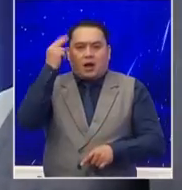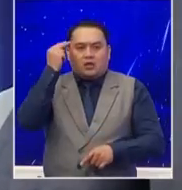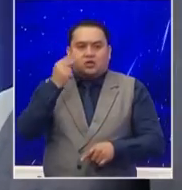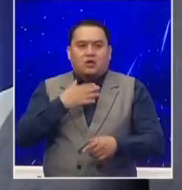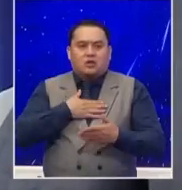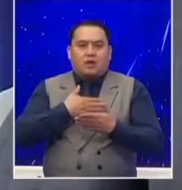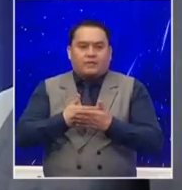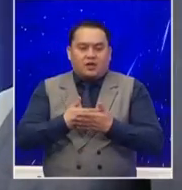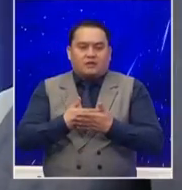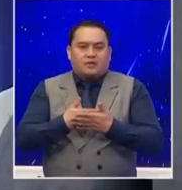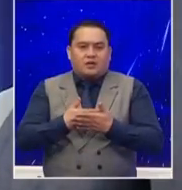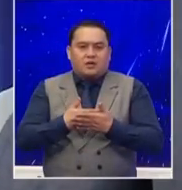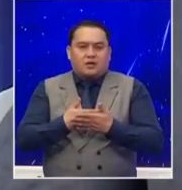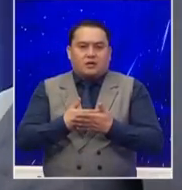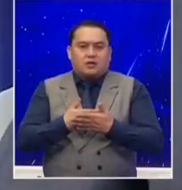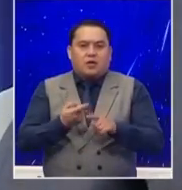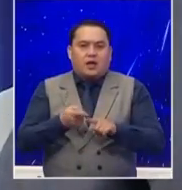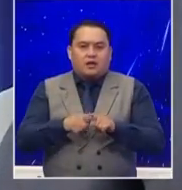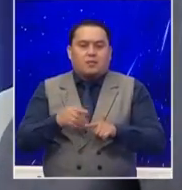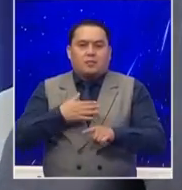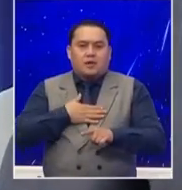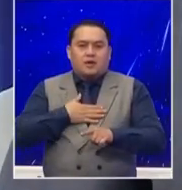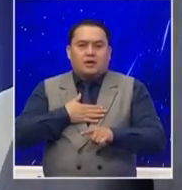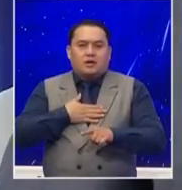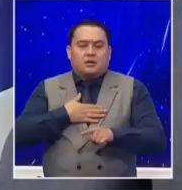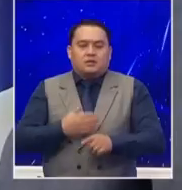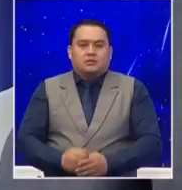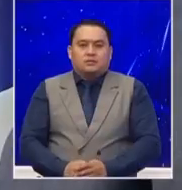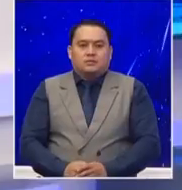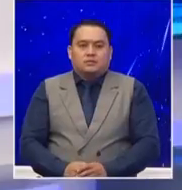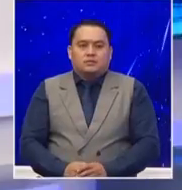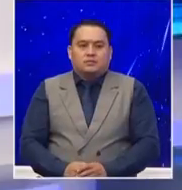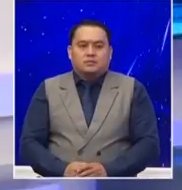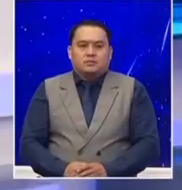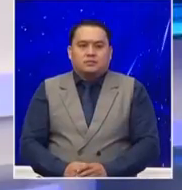мобильный наш департамент считается. Несмотря на это, мы его максимально отрабатываем.